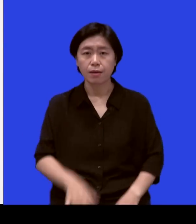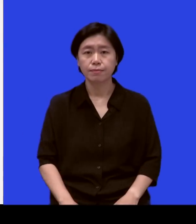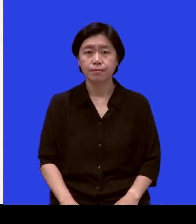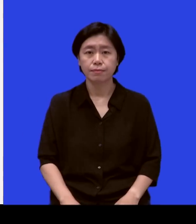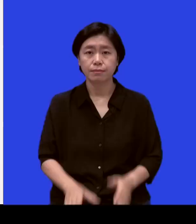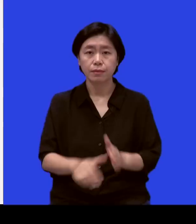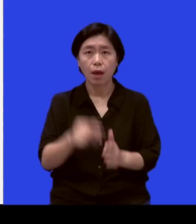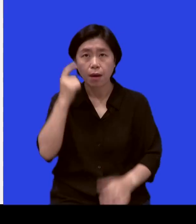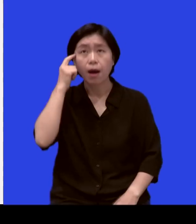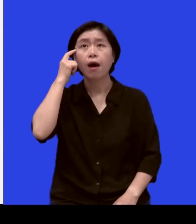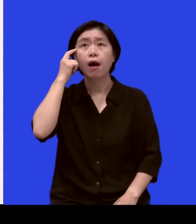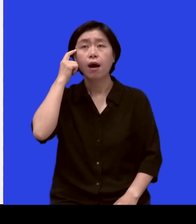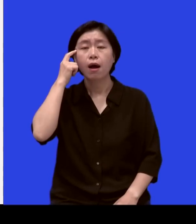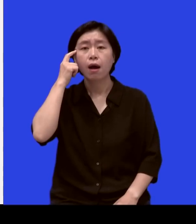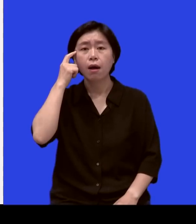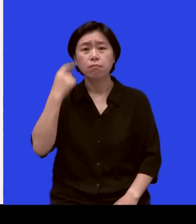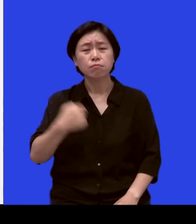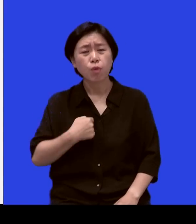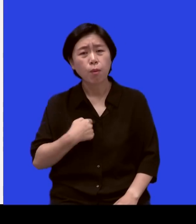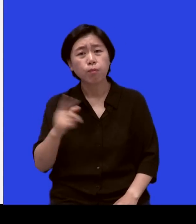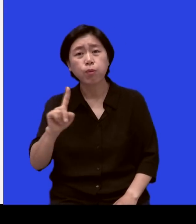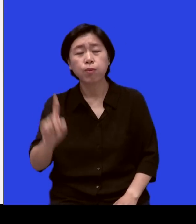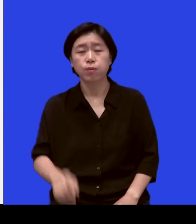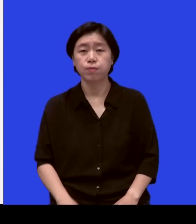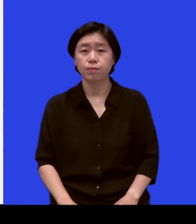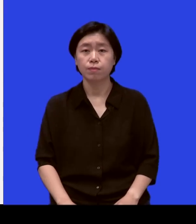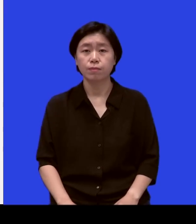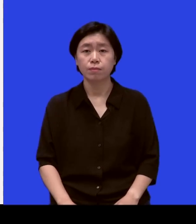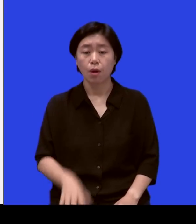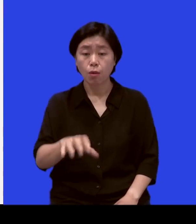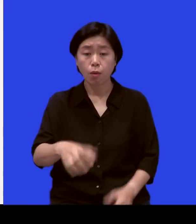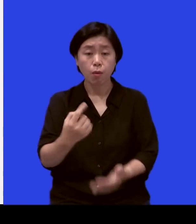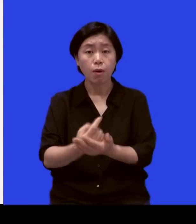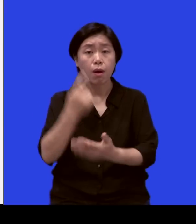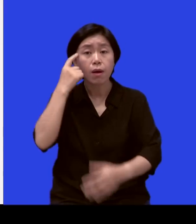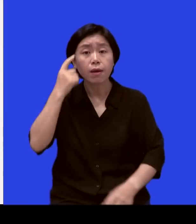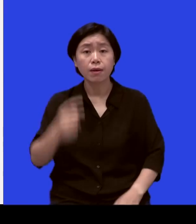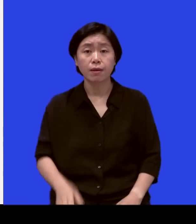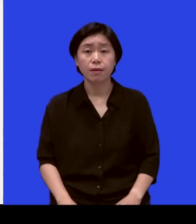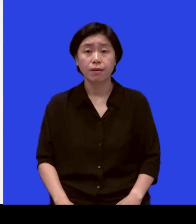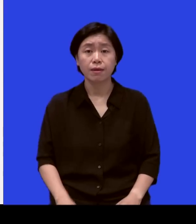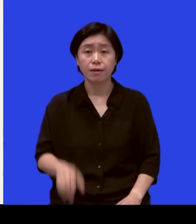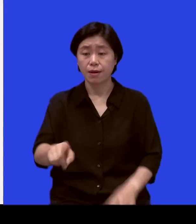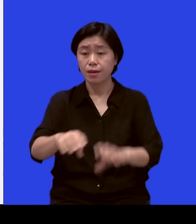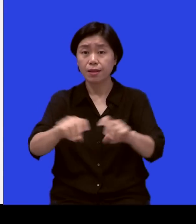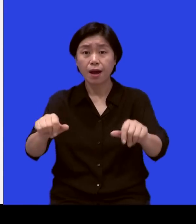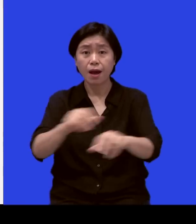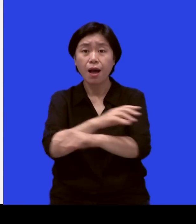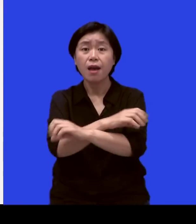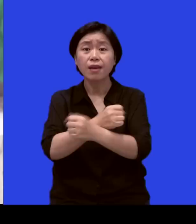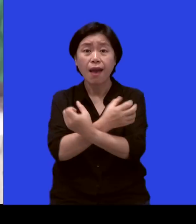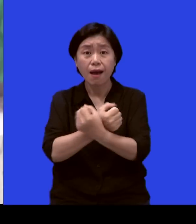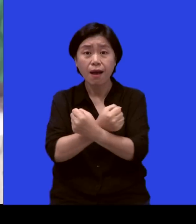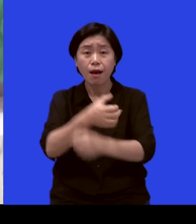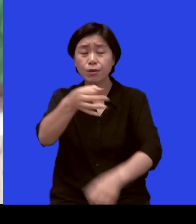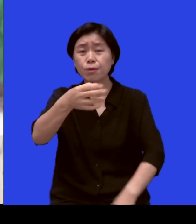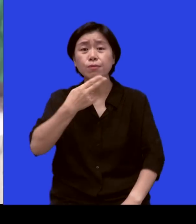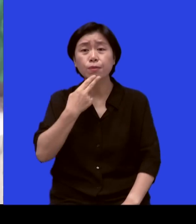나는데, 너 뭐 하고 있냐? 근데 계약금도 없이 몇만 평 털을 사러